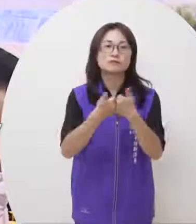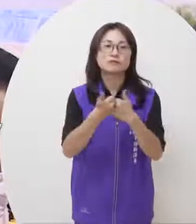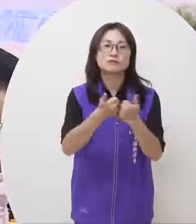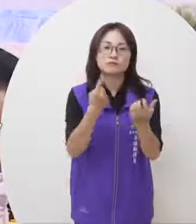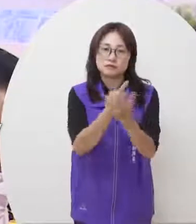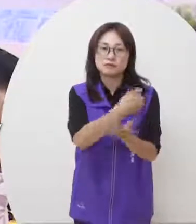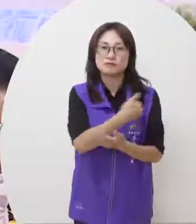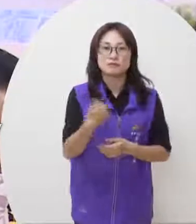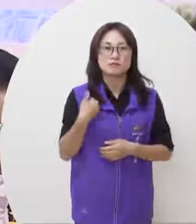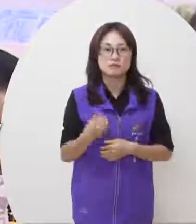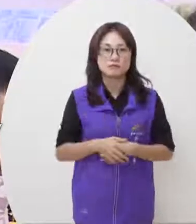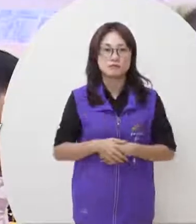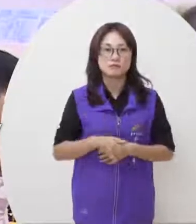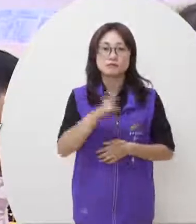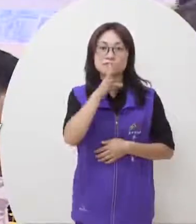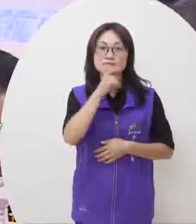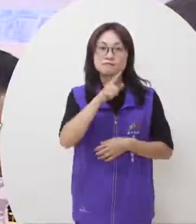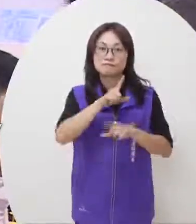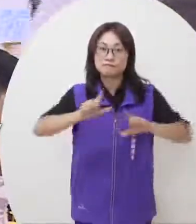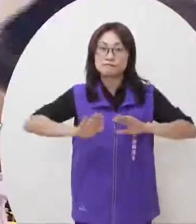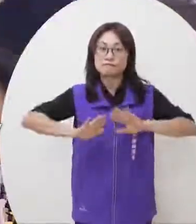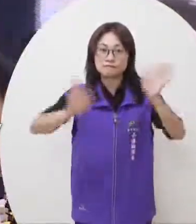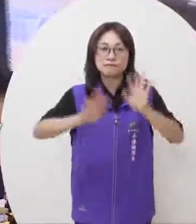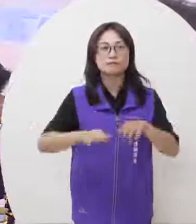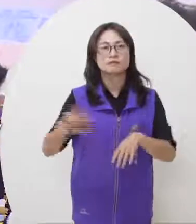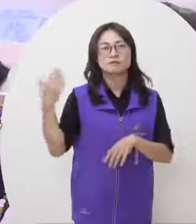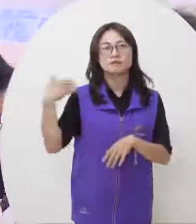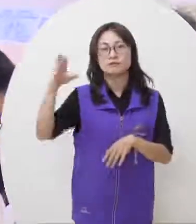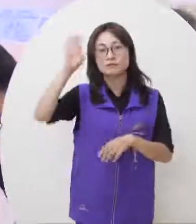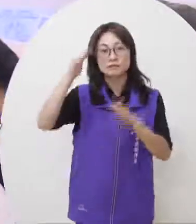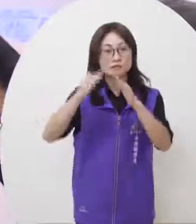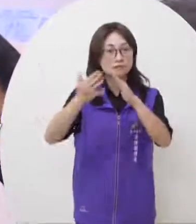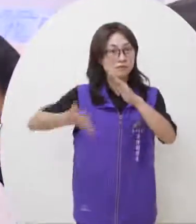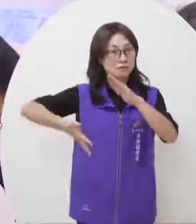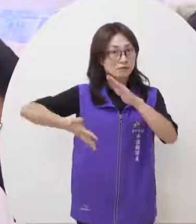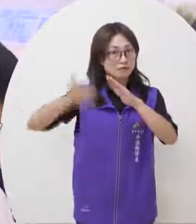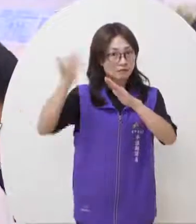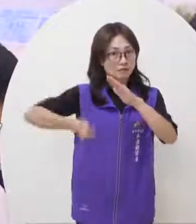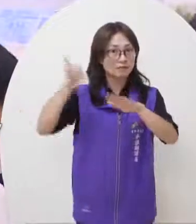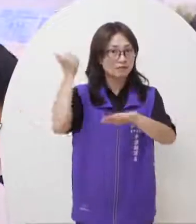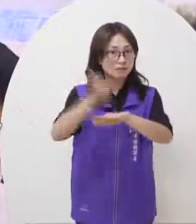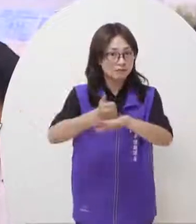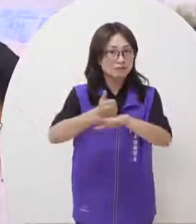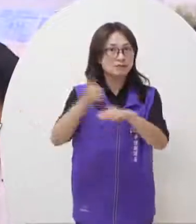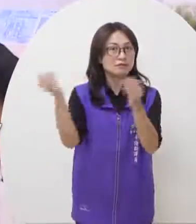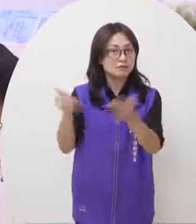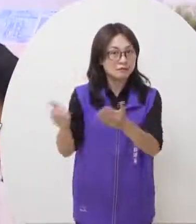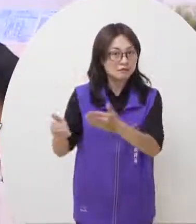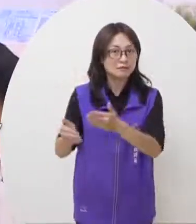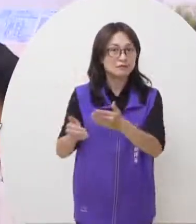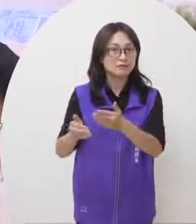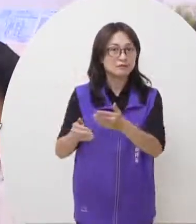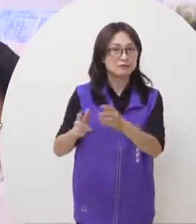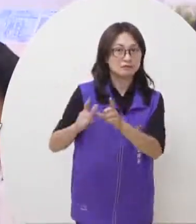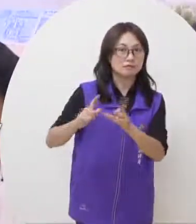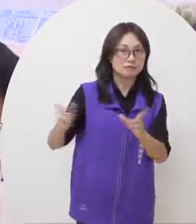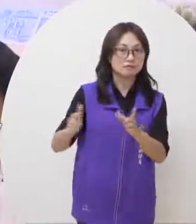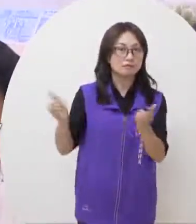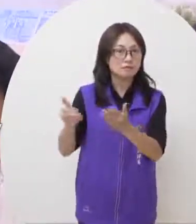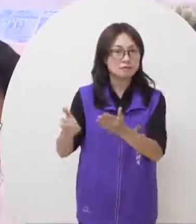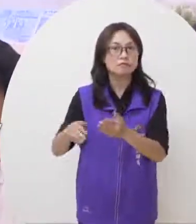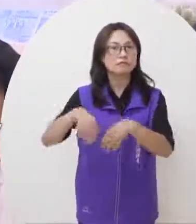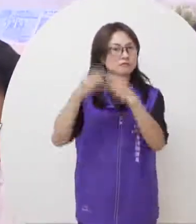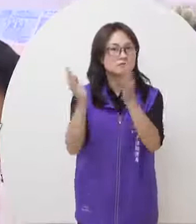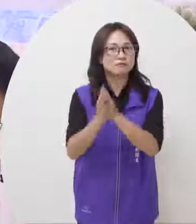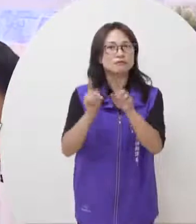进哦，在我们卢市长哦就任后，各项的重大建设哈，都按部就班的推动